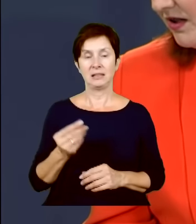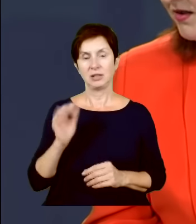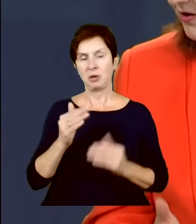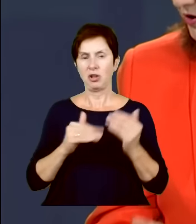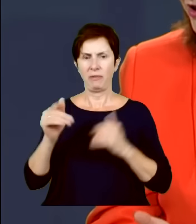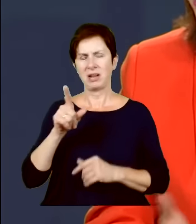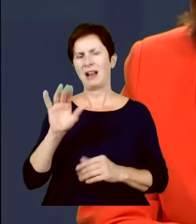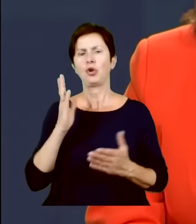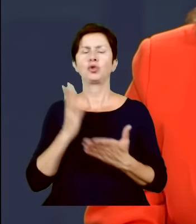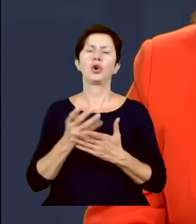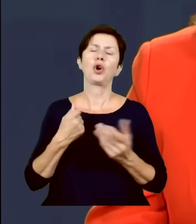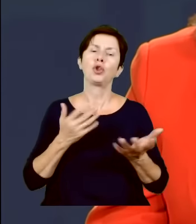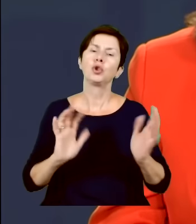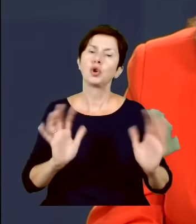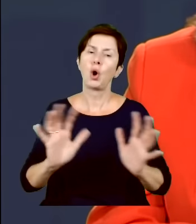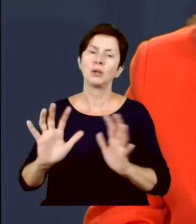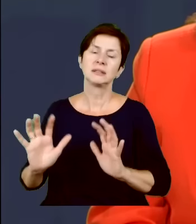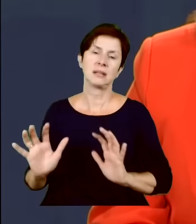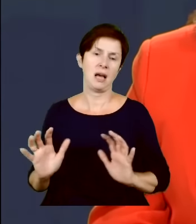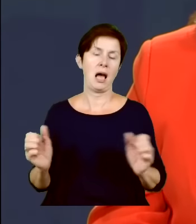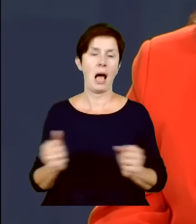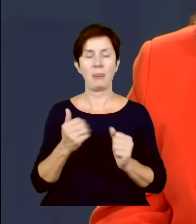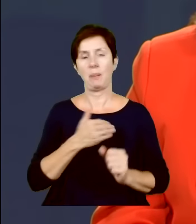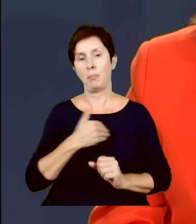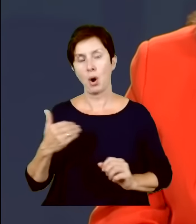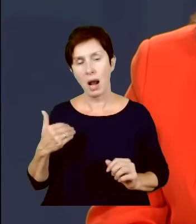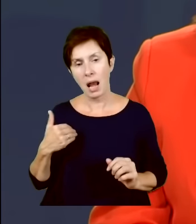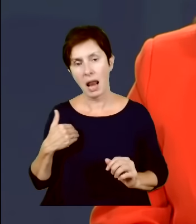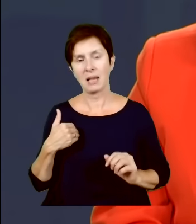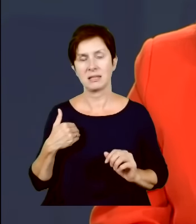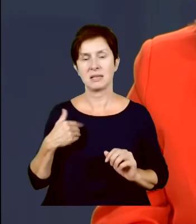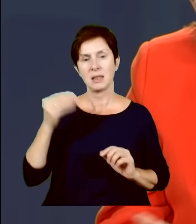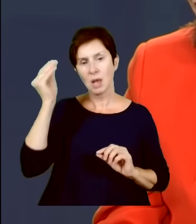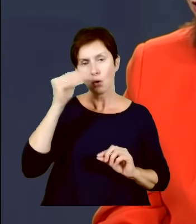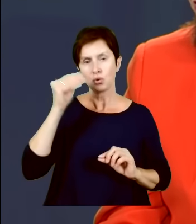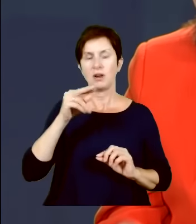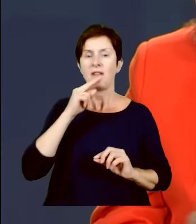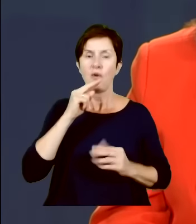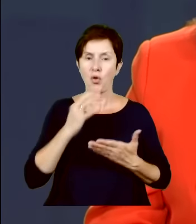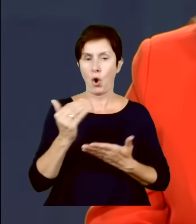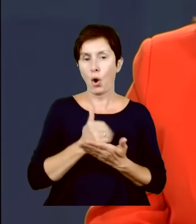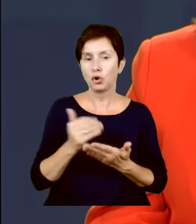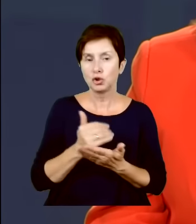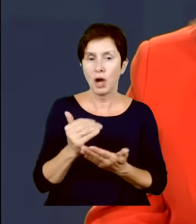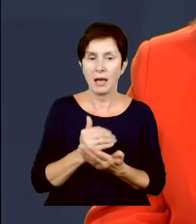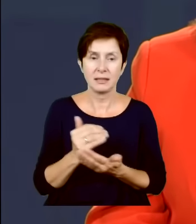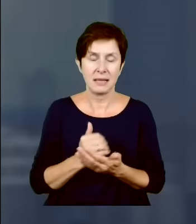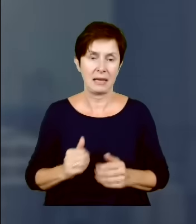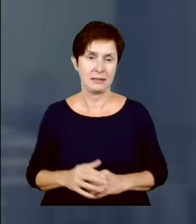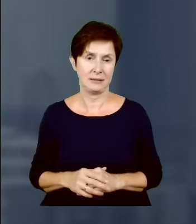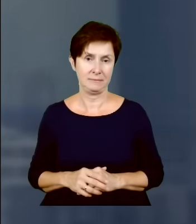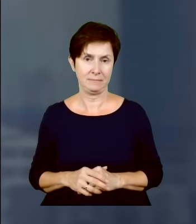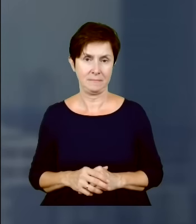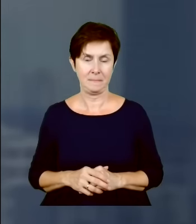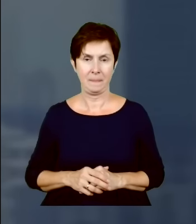z troski z troski o to żeby po prostu Polacy bardziej tą wodę oszczędzali No i tak skóry tak nie szow bo to też